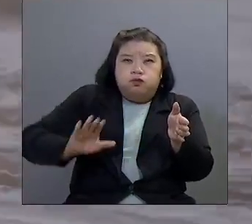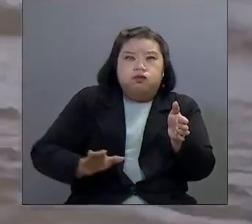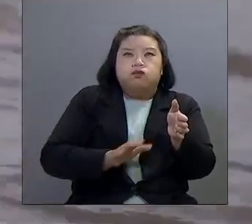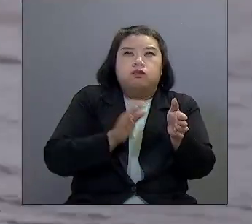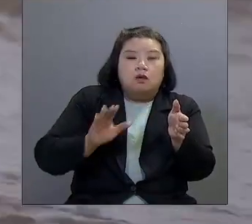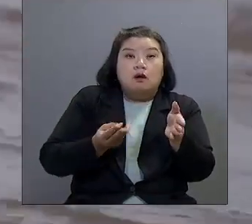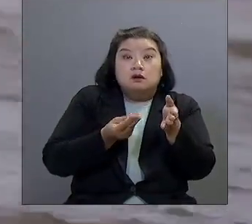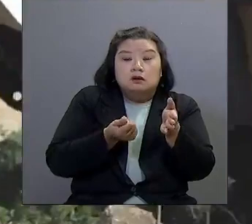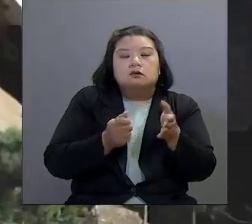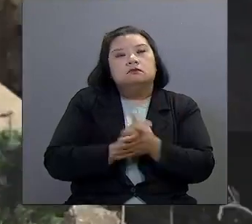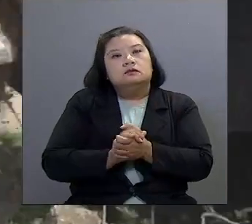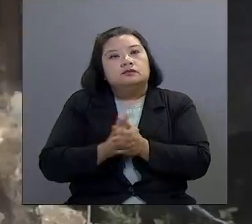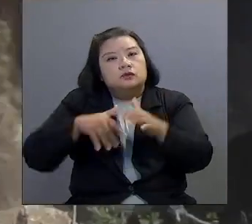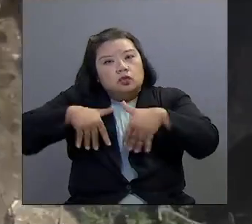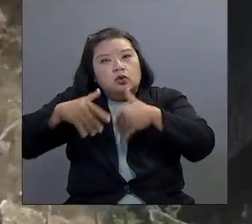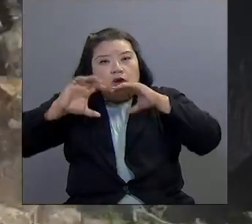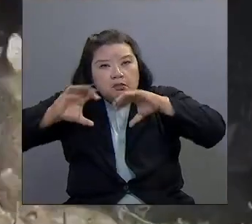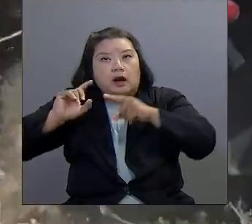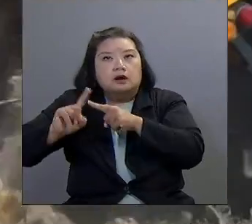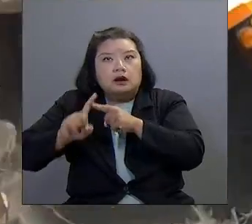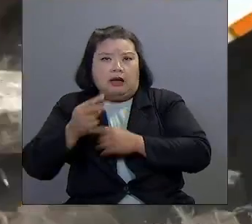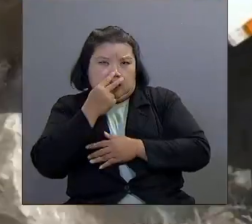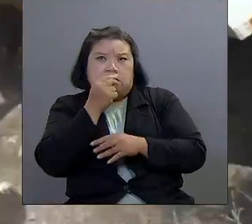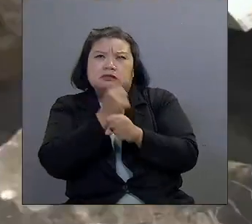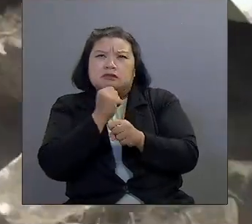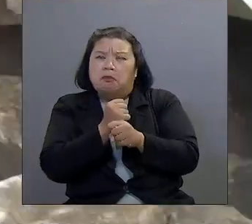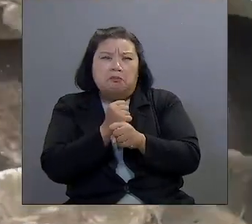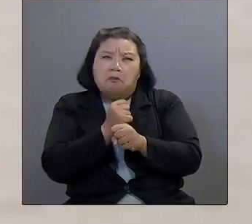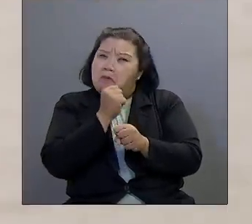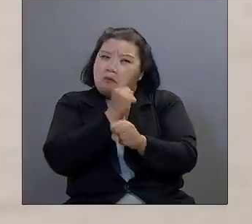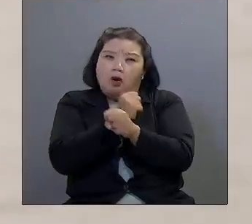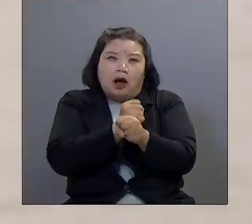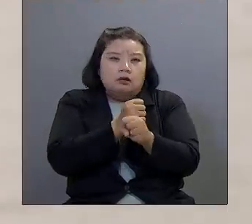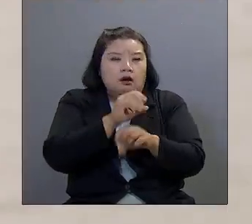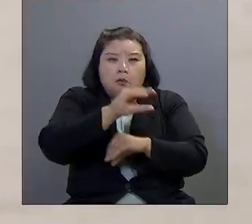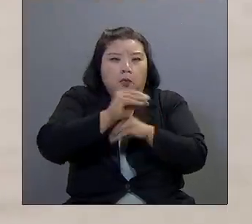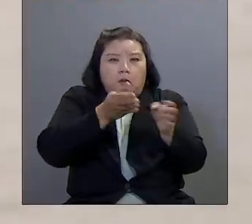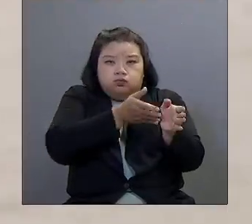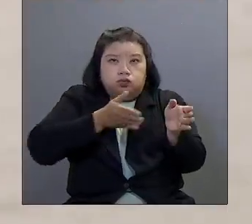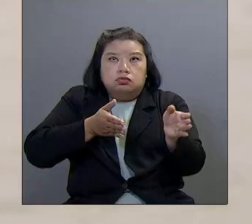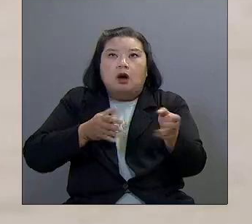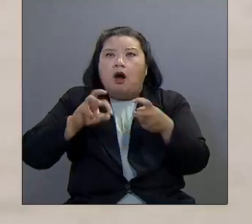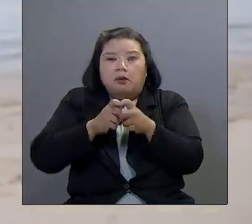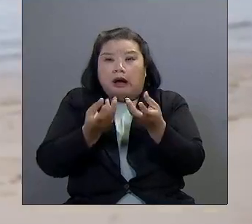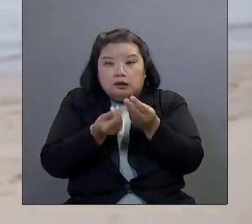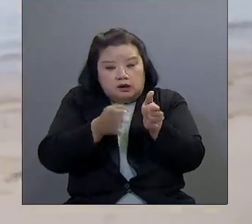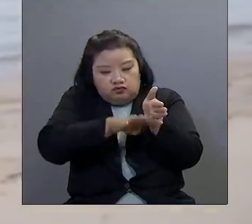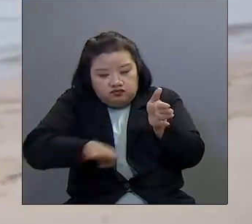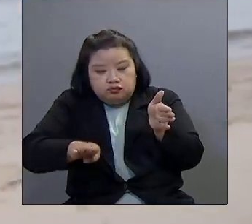ภั olvไม่มบริสิวกเข้ย splits เท่า